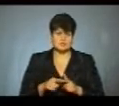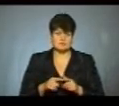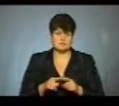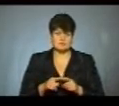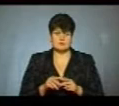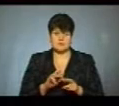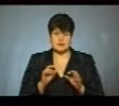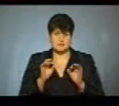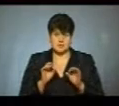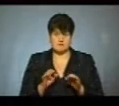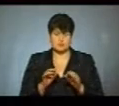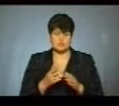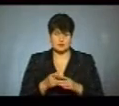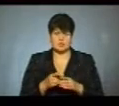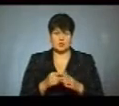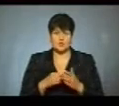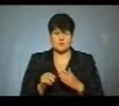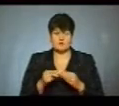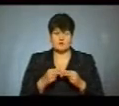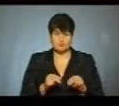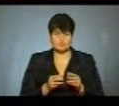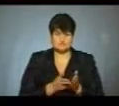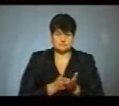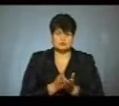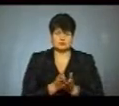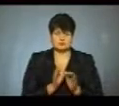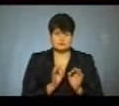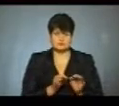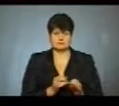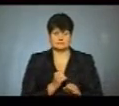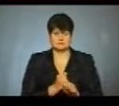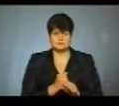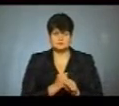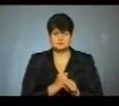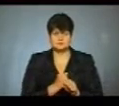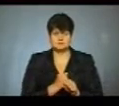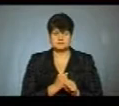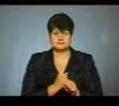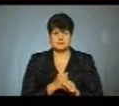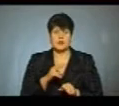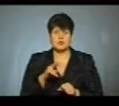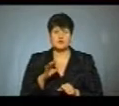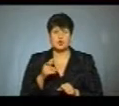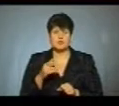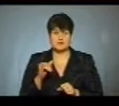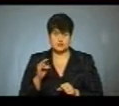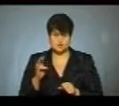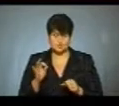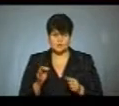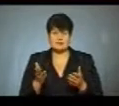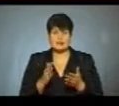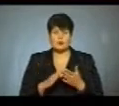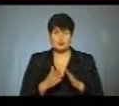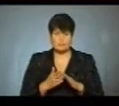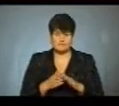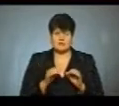їх цей купівлю-продаж ввести в правове русло, і щоб ринок землі запрацював, і за яких умов